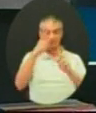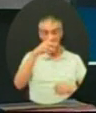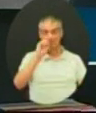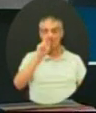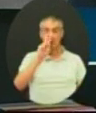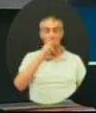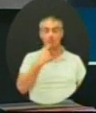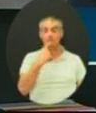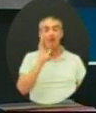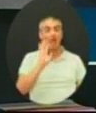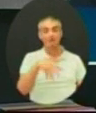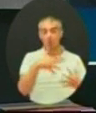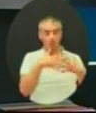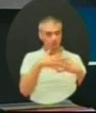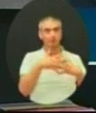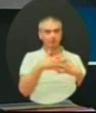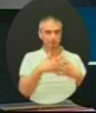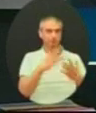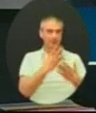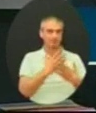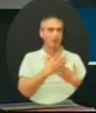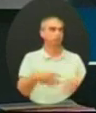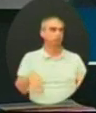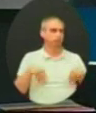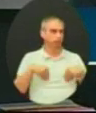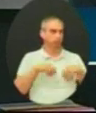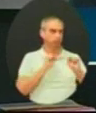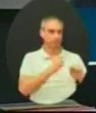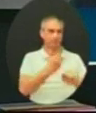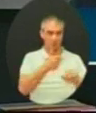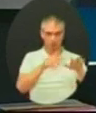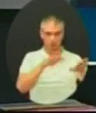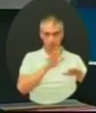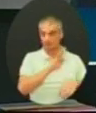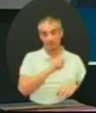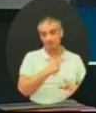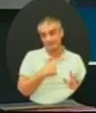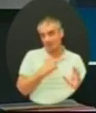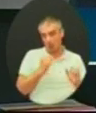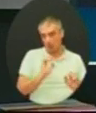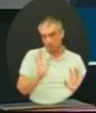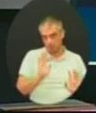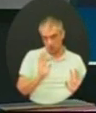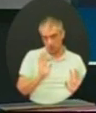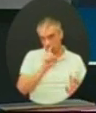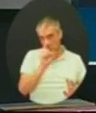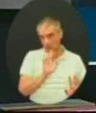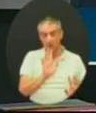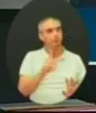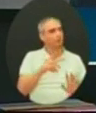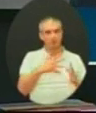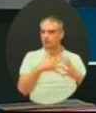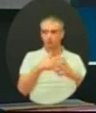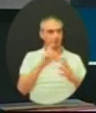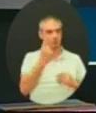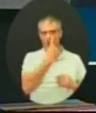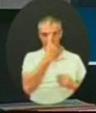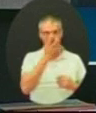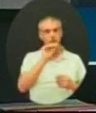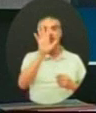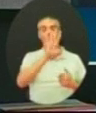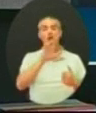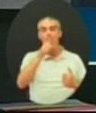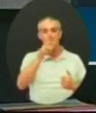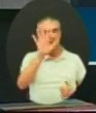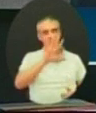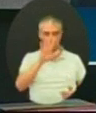אם בסופו של דבר השתכנעה מדבריו של ראש הממשלה נתניהו, וגם בזה אנחנו לא בטוחים ב100%, ארצות הברית אינה לבד, יש גם את אירופה,